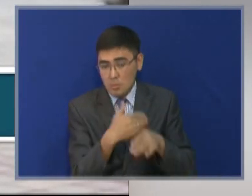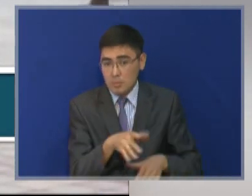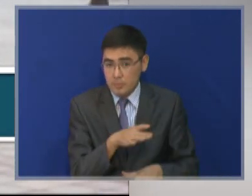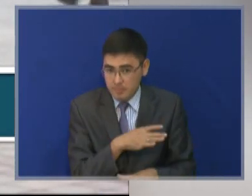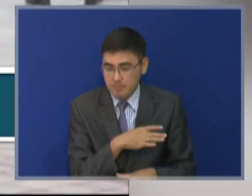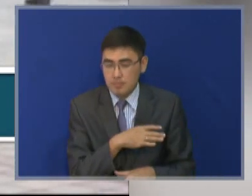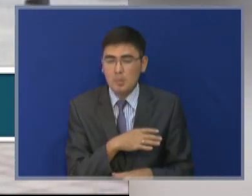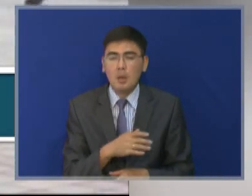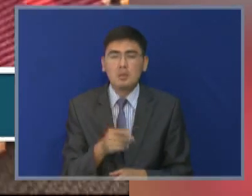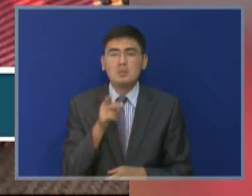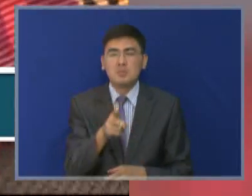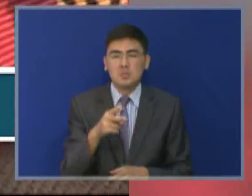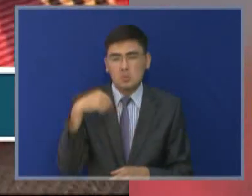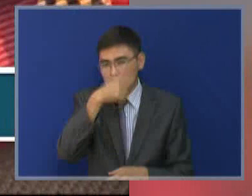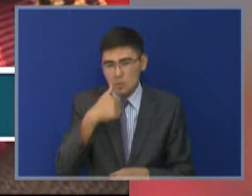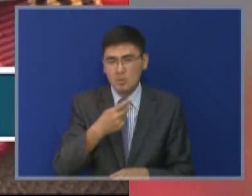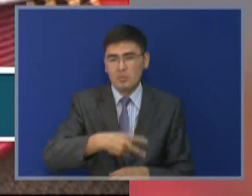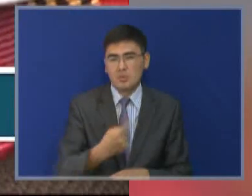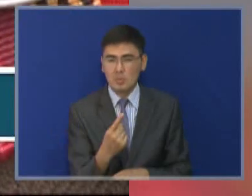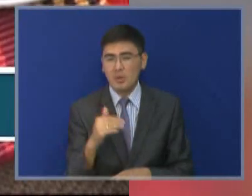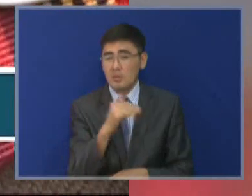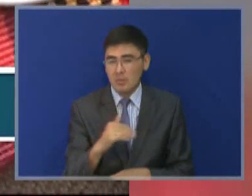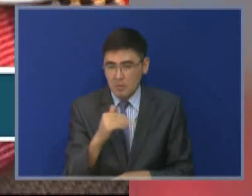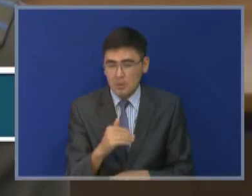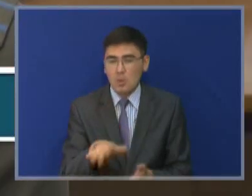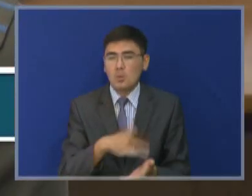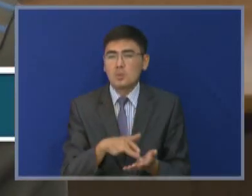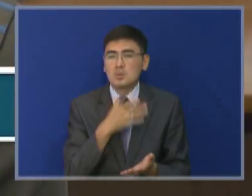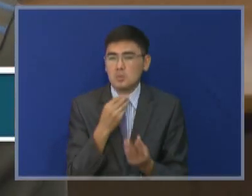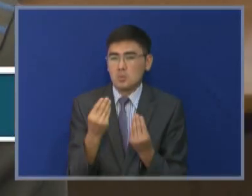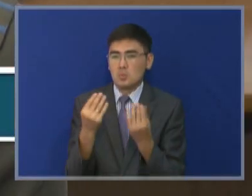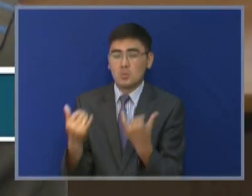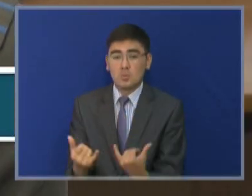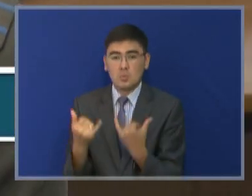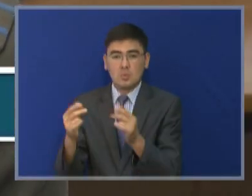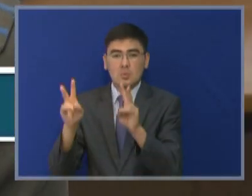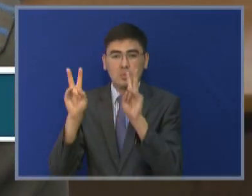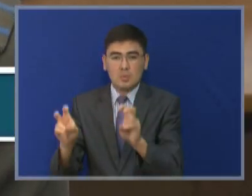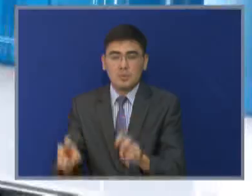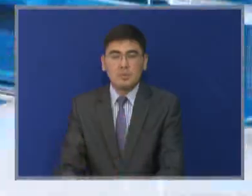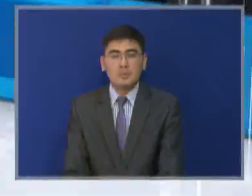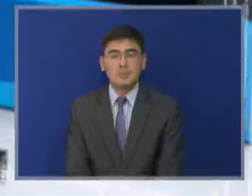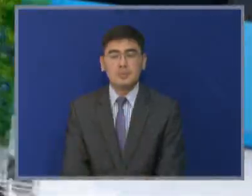қызметі үшін оған 2000 жылдың 21 ақпанында Семей қаласының құрметті азаматы атағы берілді.